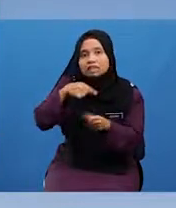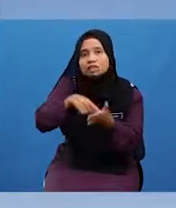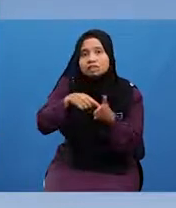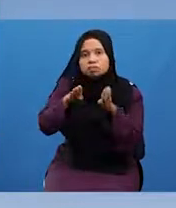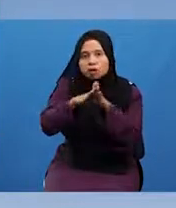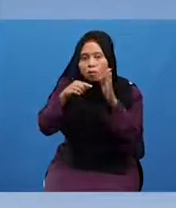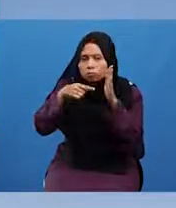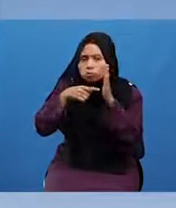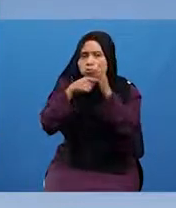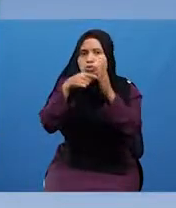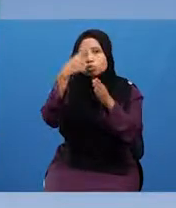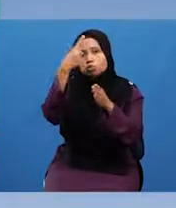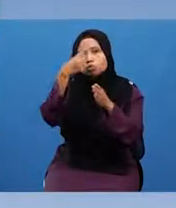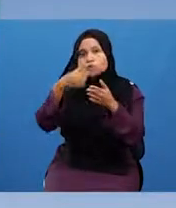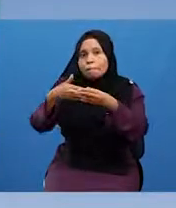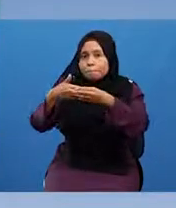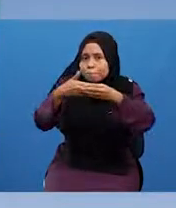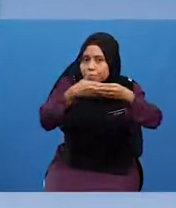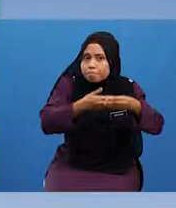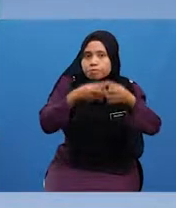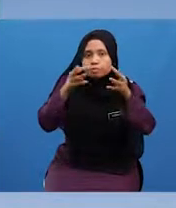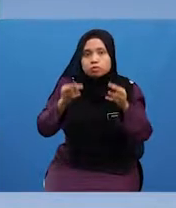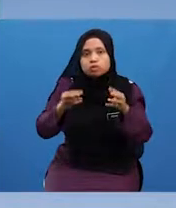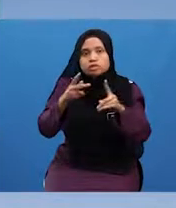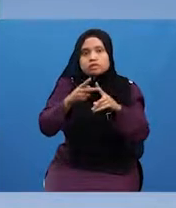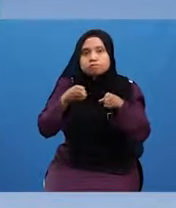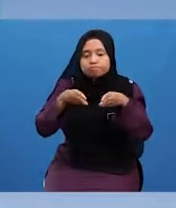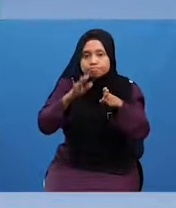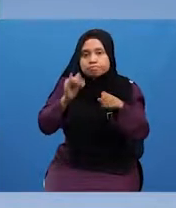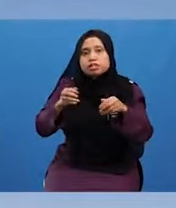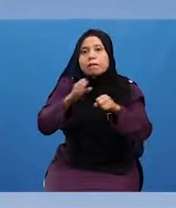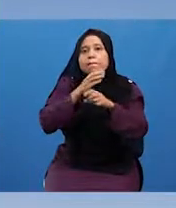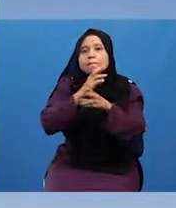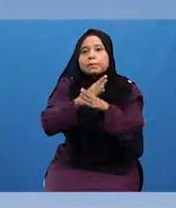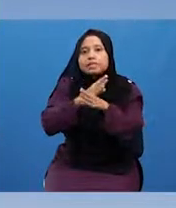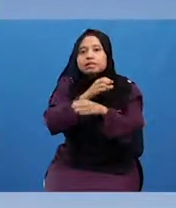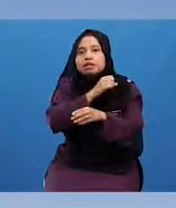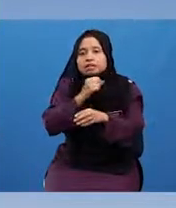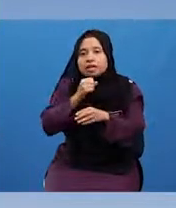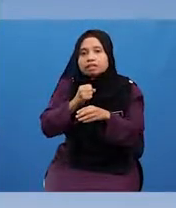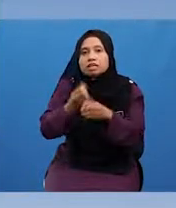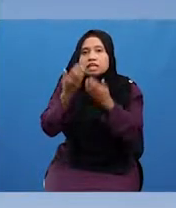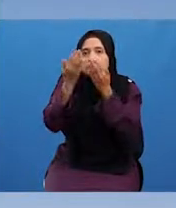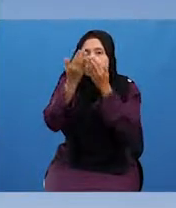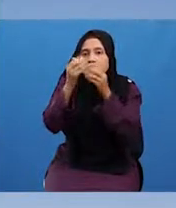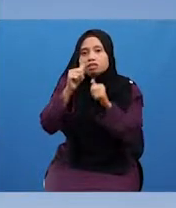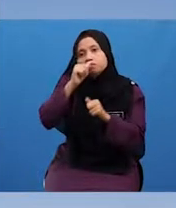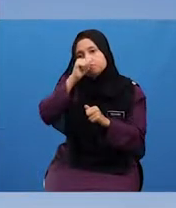sebagai petunjuk untuk memimpin manusia ke jalan yang benar dan diredai Allah